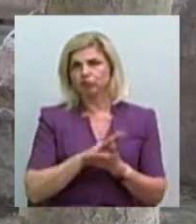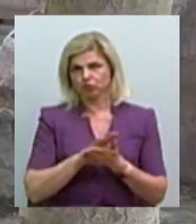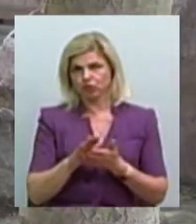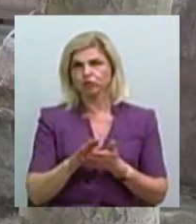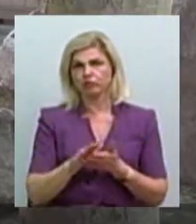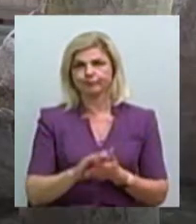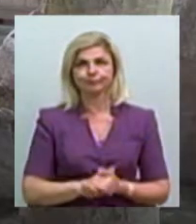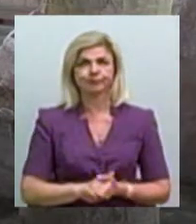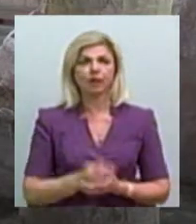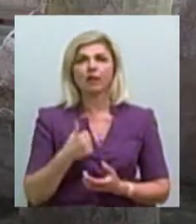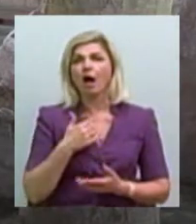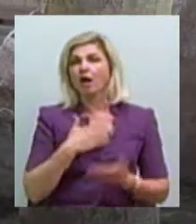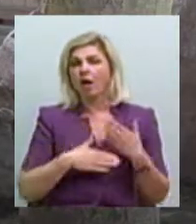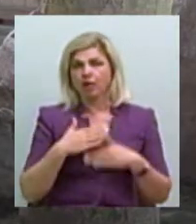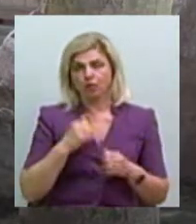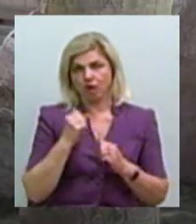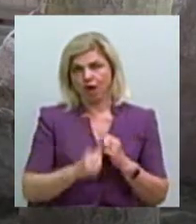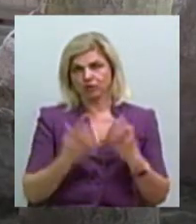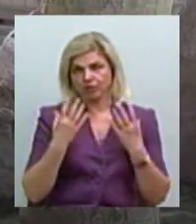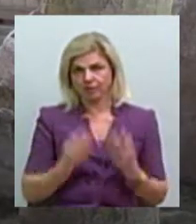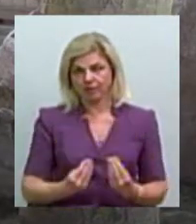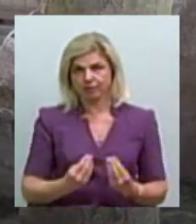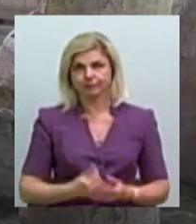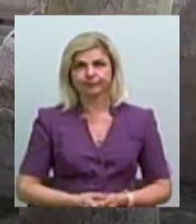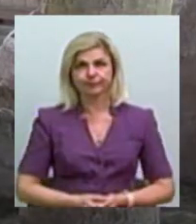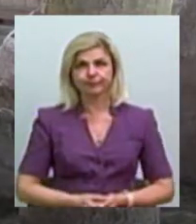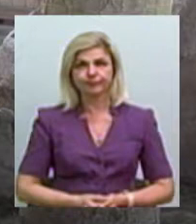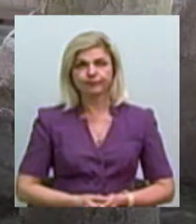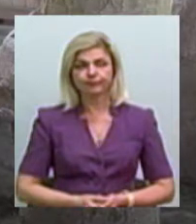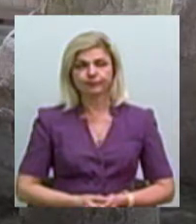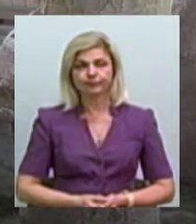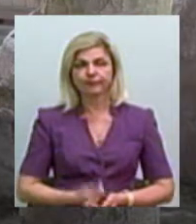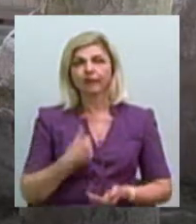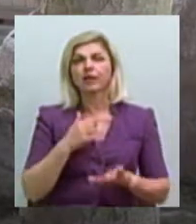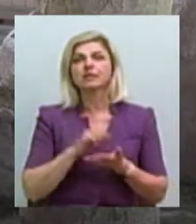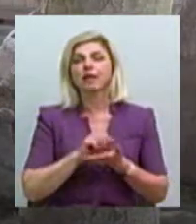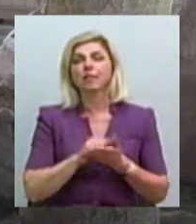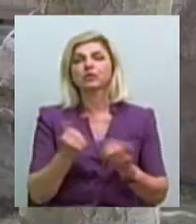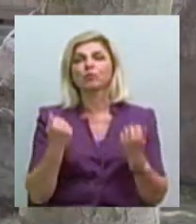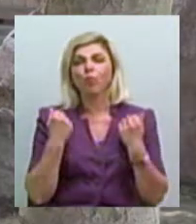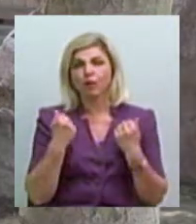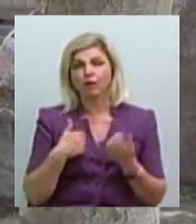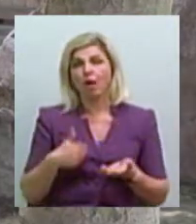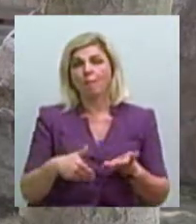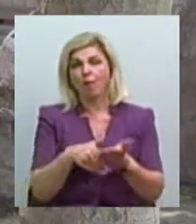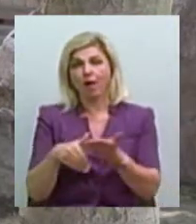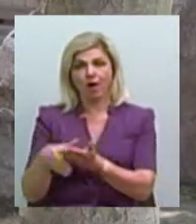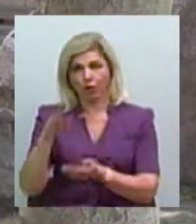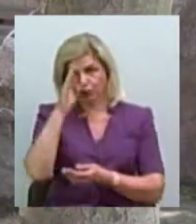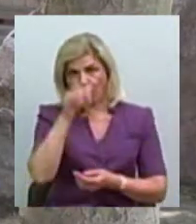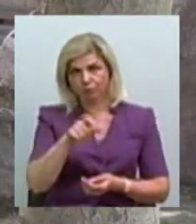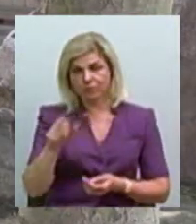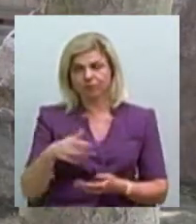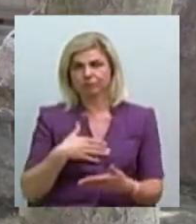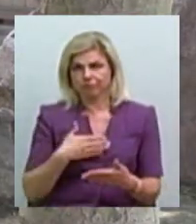Я радуюсь кожному дню. Я радію кожному дню. Я займаюся спортом, я допомагаю хлопцям, роблю це